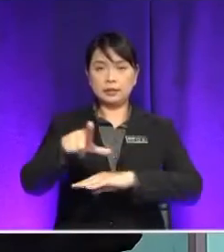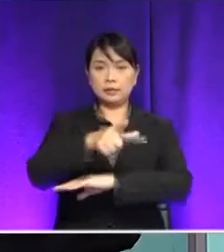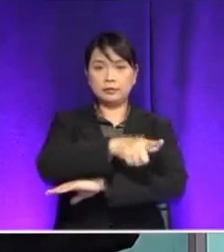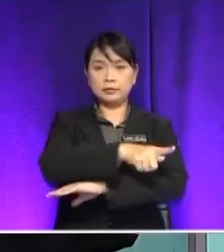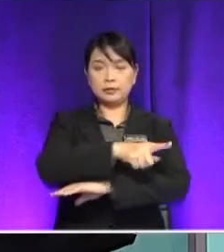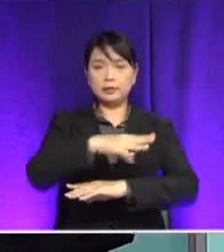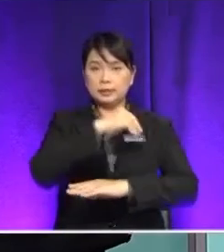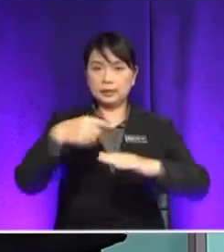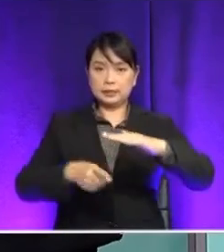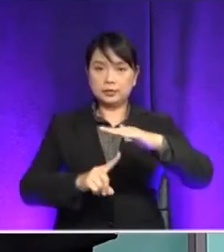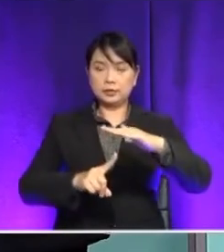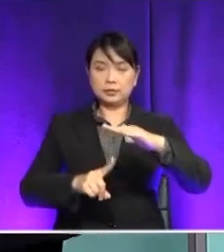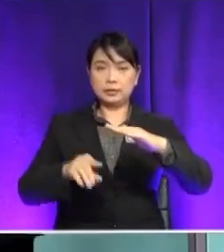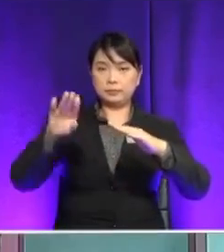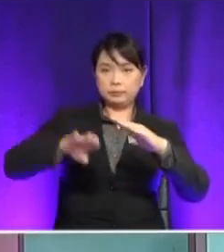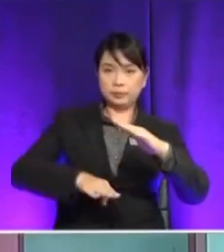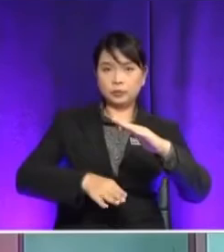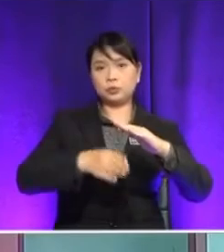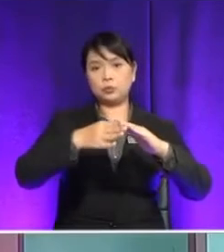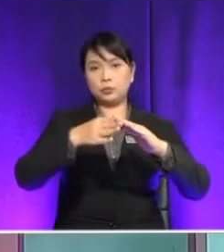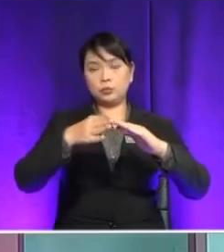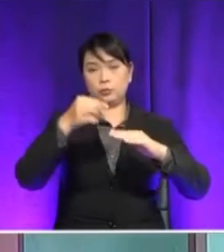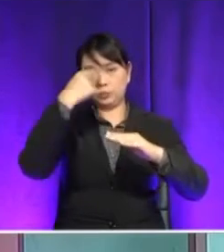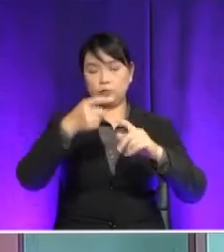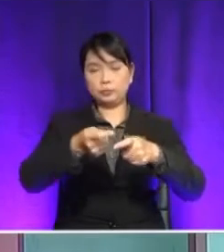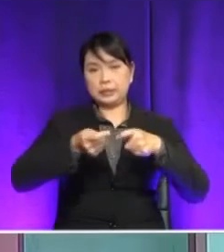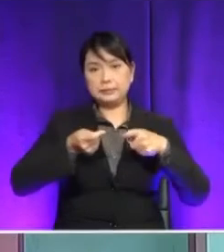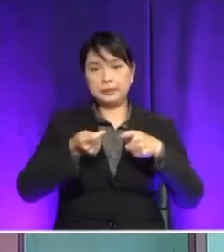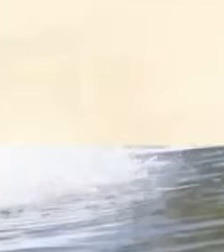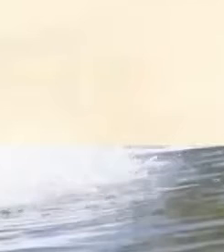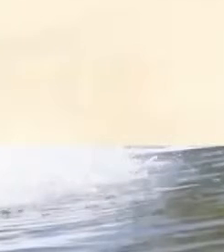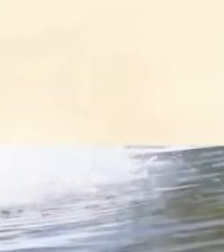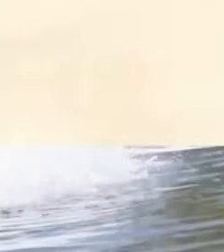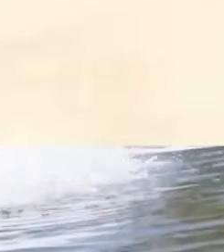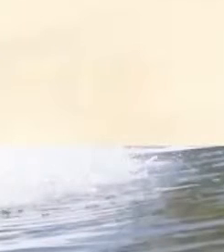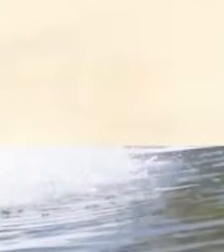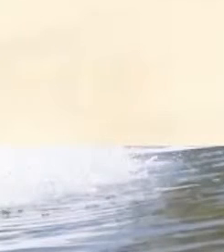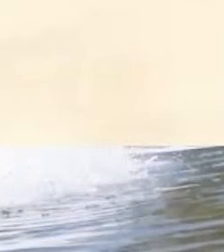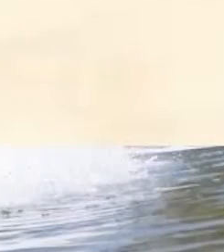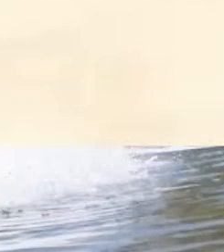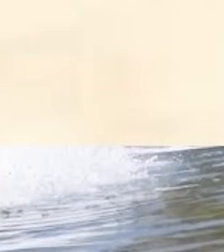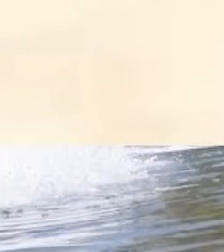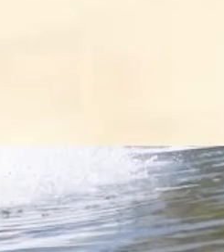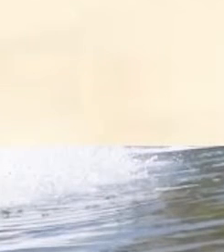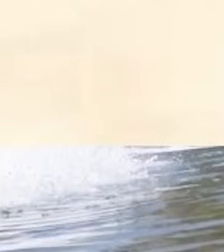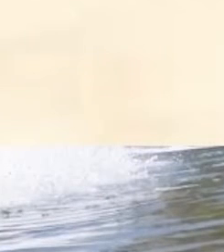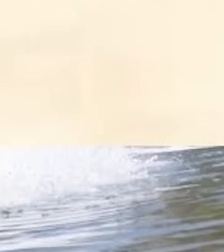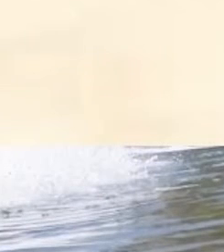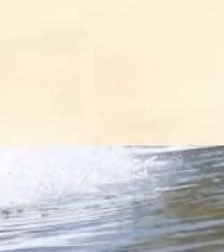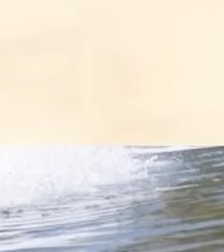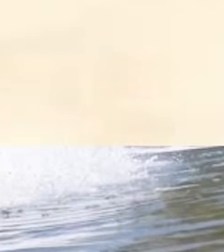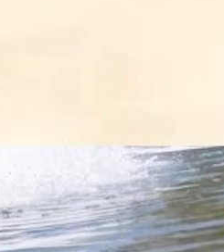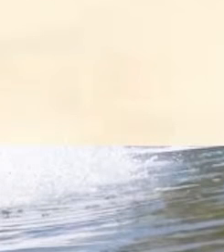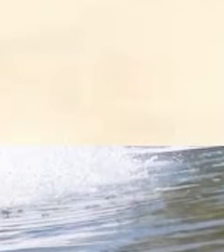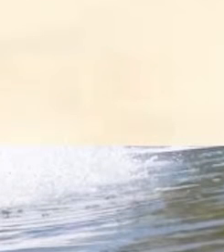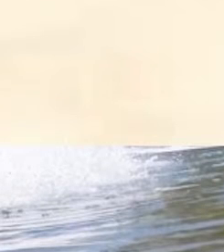kepada penelitian yakni saya pecahkan kepada dua sebagai dua Maka kalau anak murid dibuat satu ayat saja